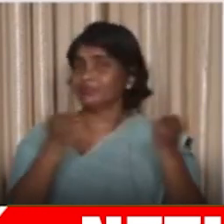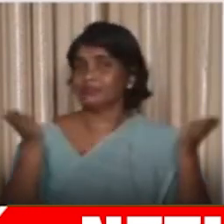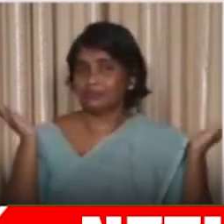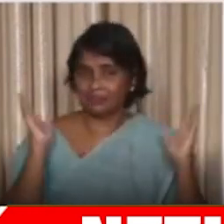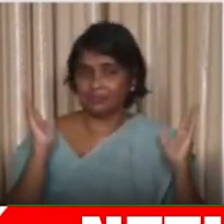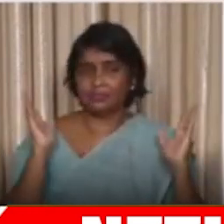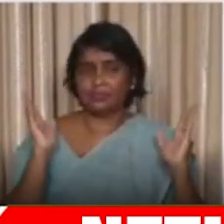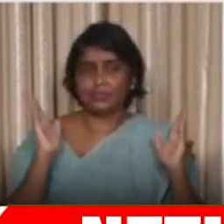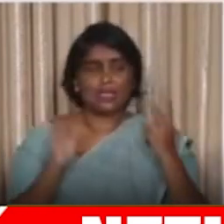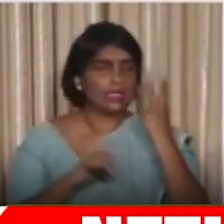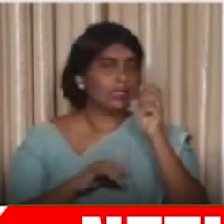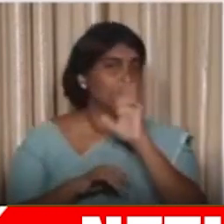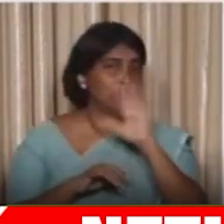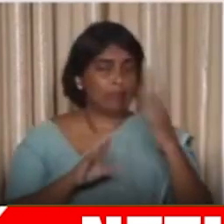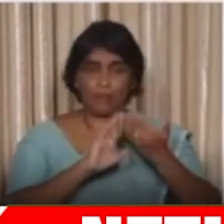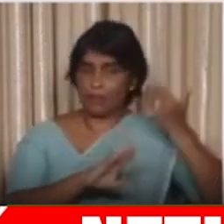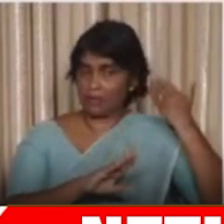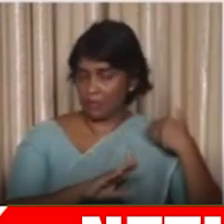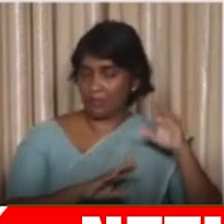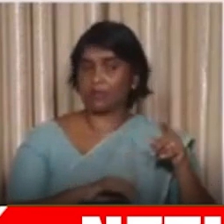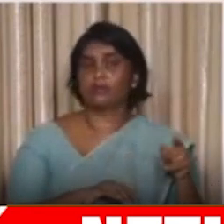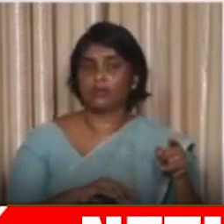අර මීට 2019ට කලින් තිබ්බ